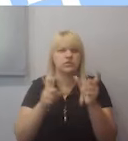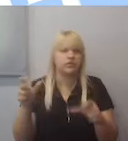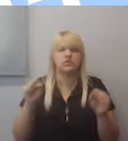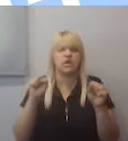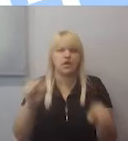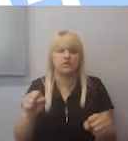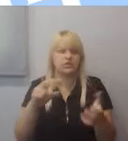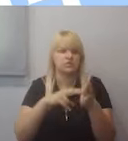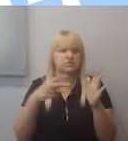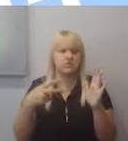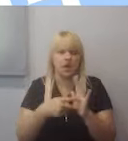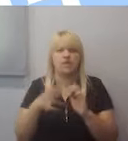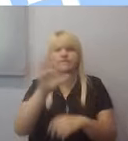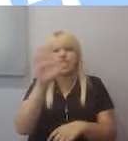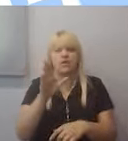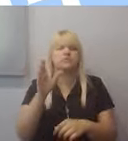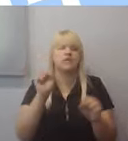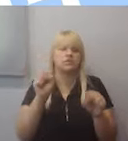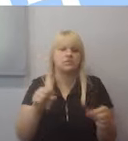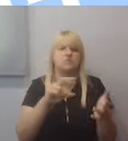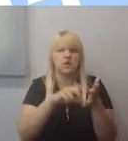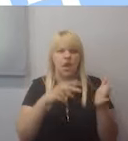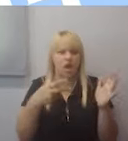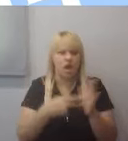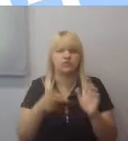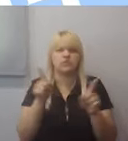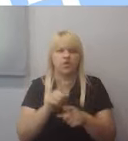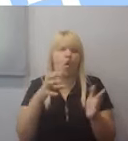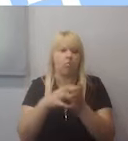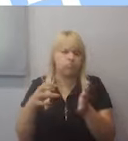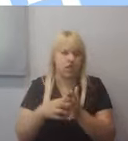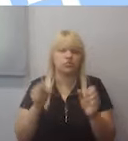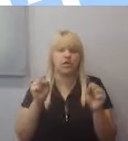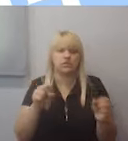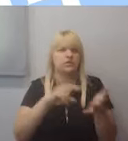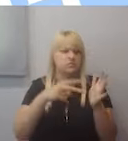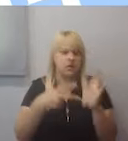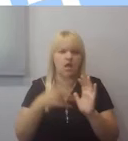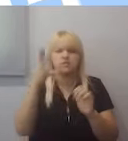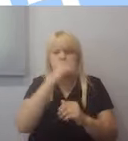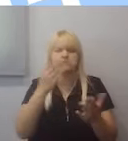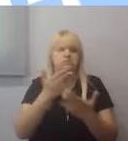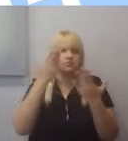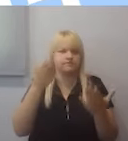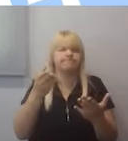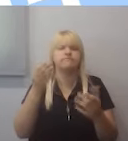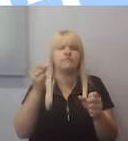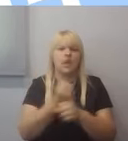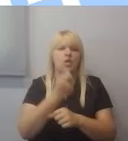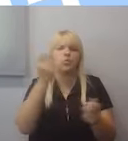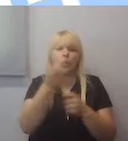aizsardzības plāniem kā arī objektu civilās aizsardzības plāniem mēs varam iepazīties gan uguncdzēsības dienesta mājaslapās gan arī